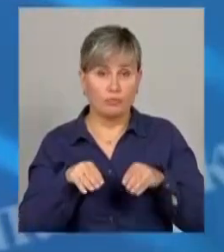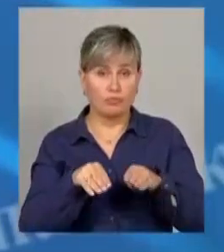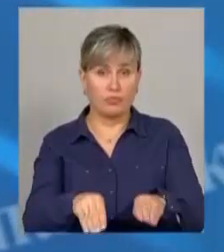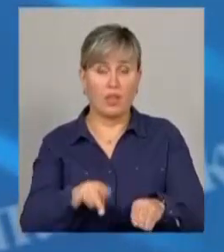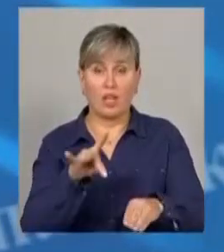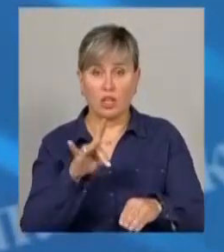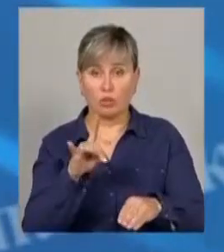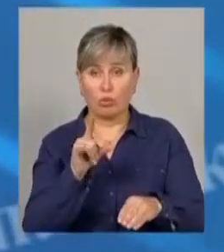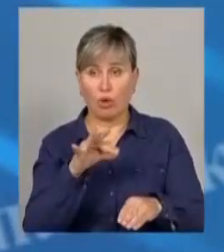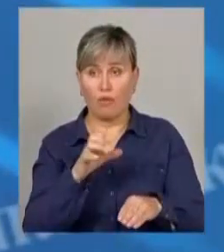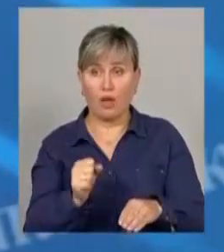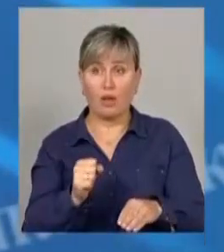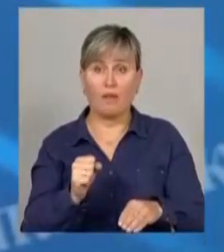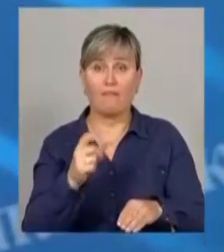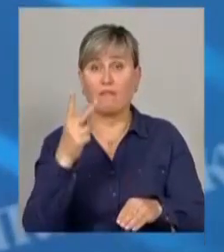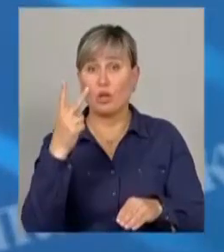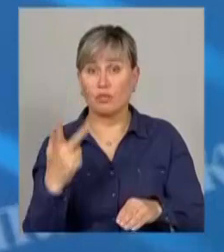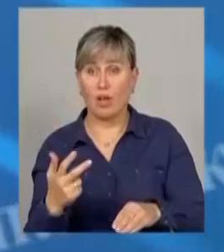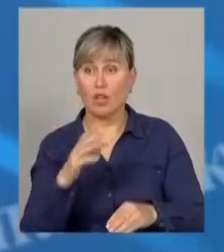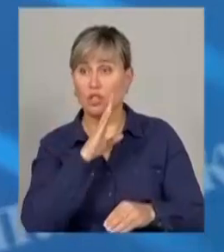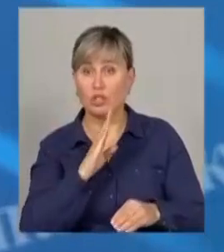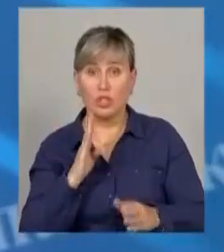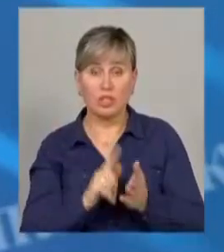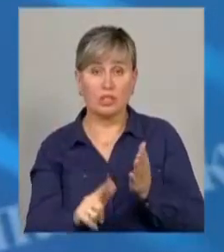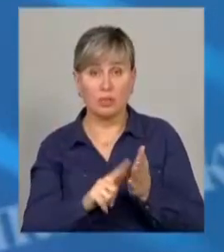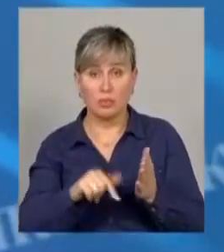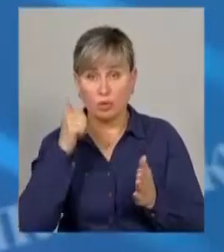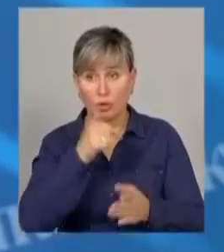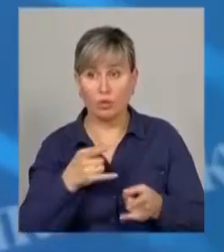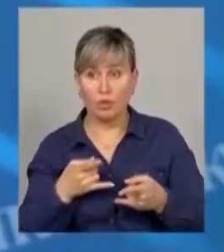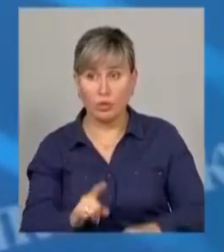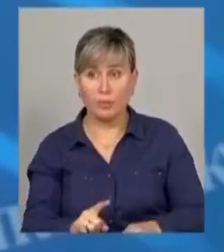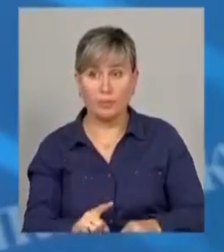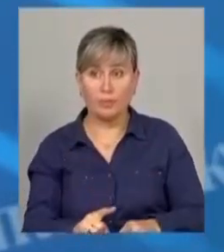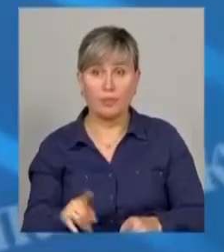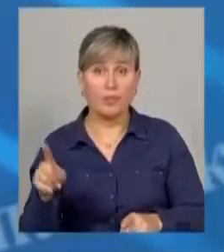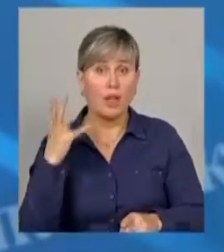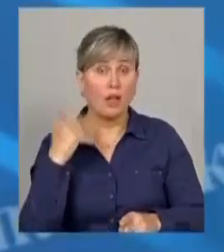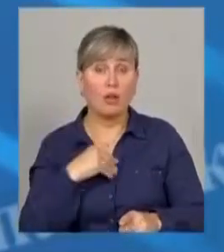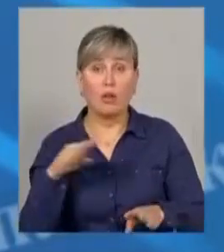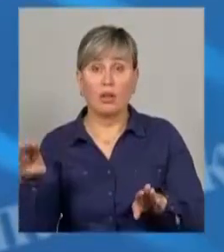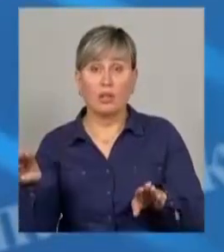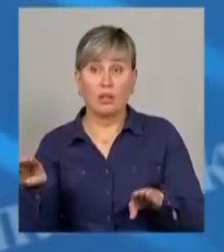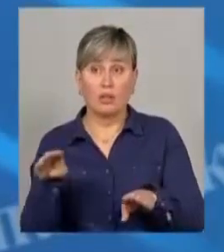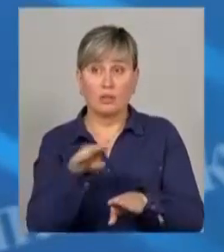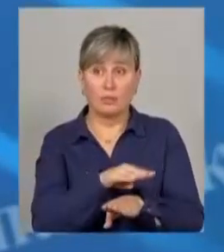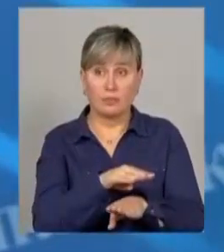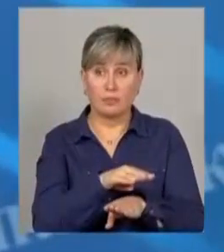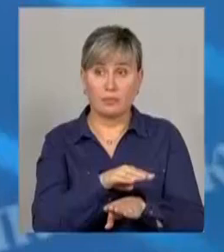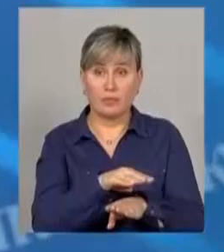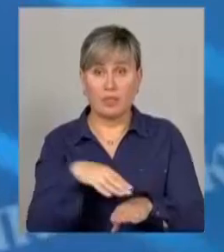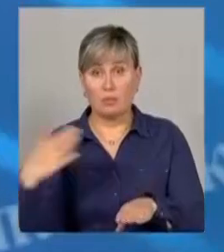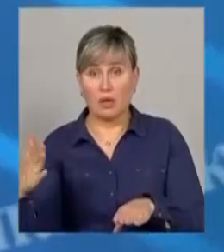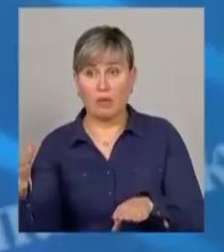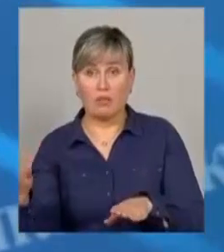запад. Водитель автомашины марки Volkswagen, женщина 70-го года рождения, при перестроении с